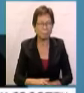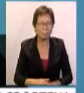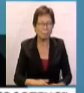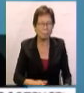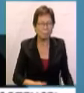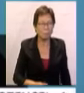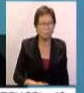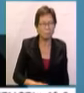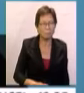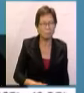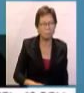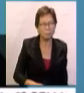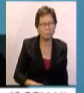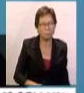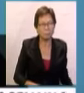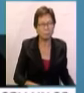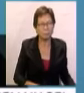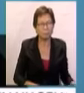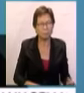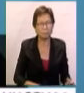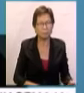This time we have to turn around and